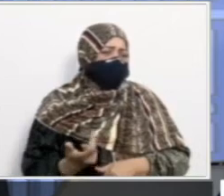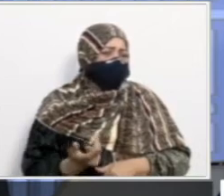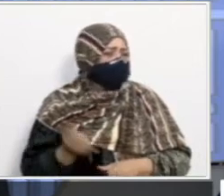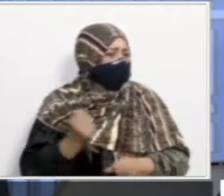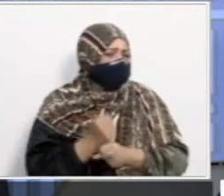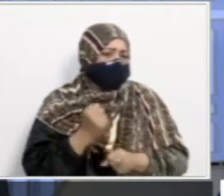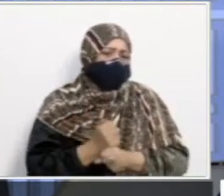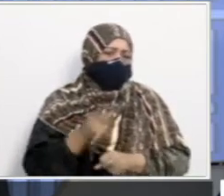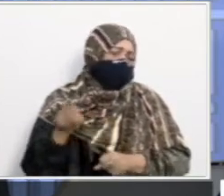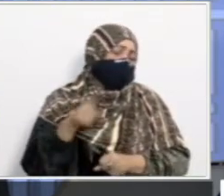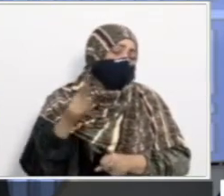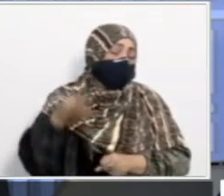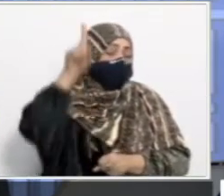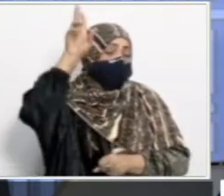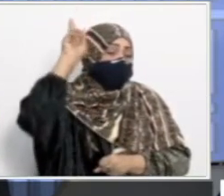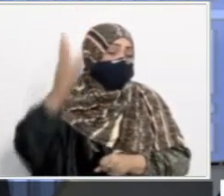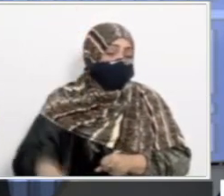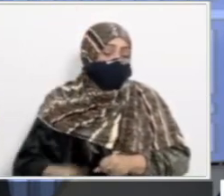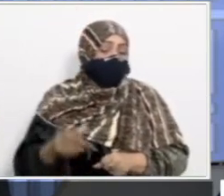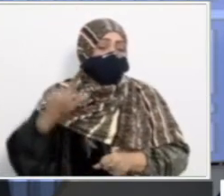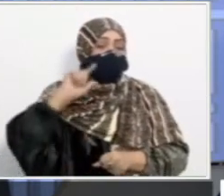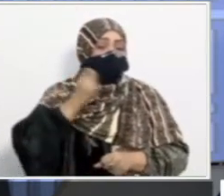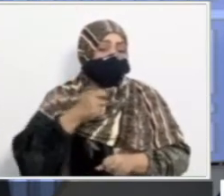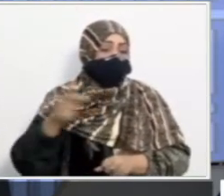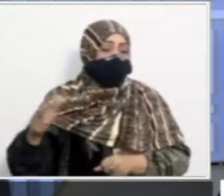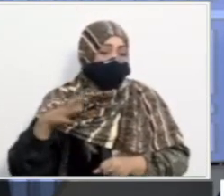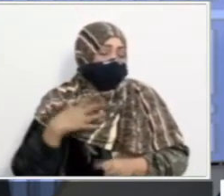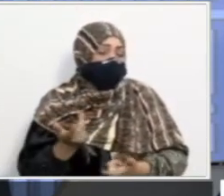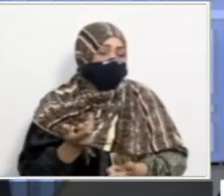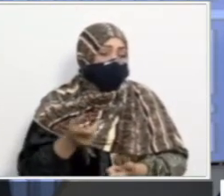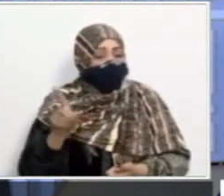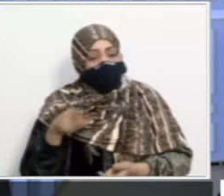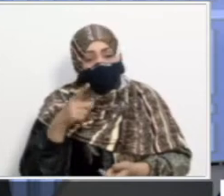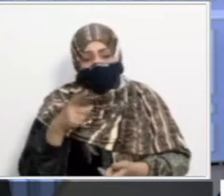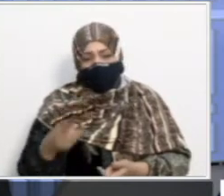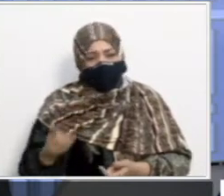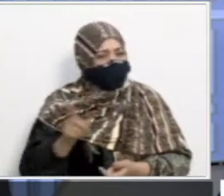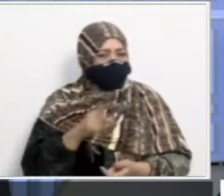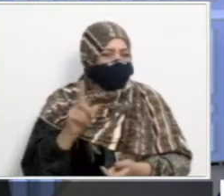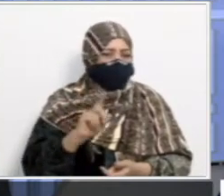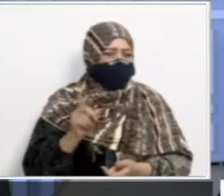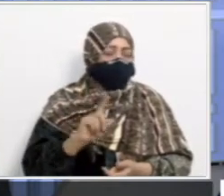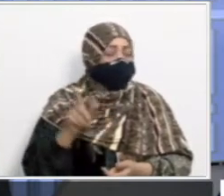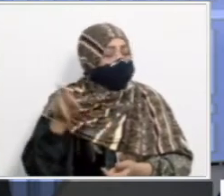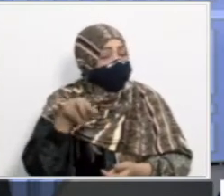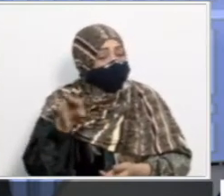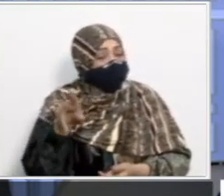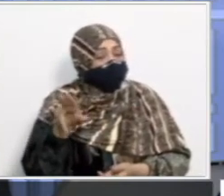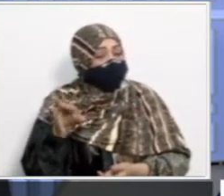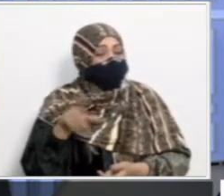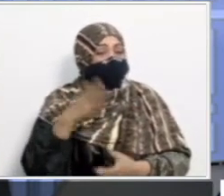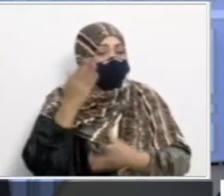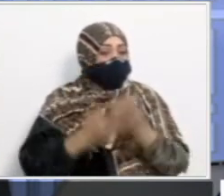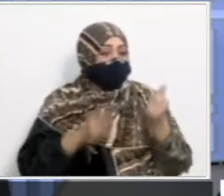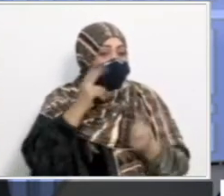ثم أنتم يعني الأخ أخوكم وأنتن الأخوات عاملوا أخوكم